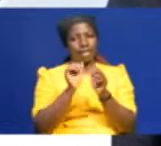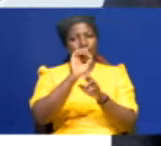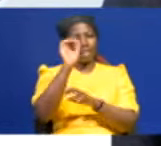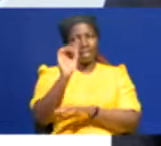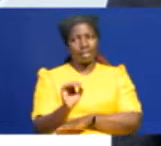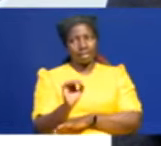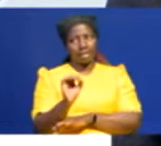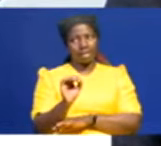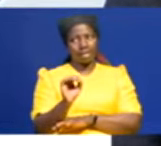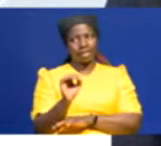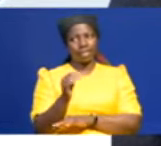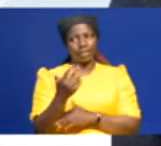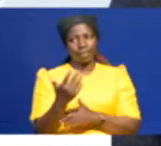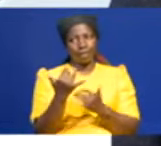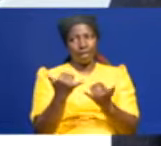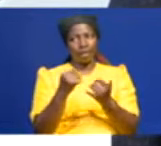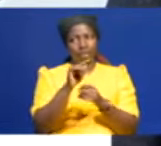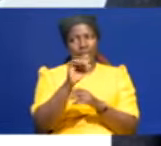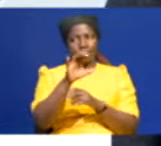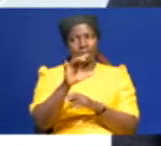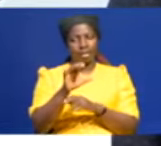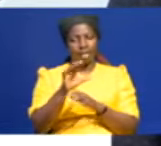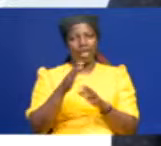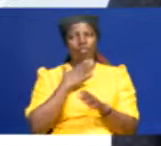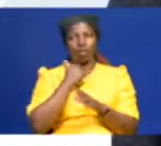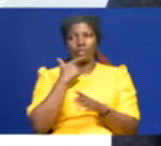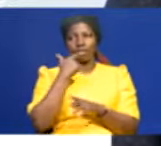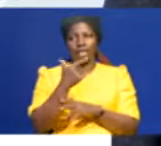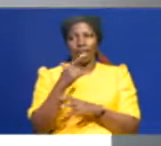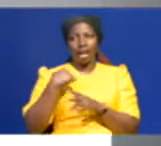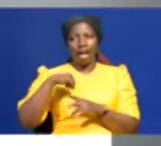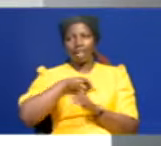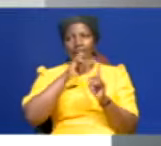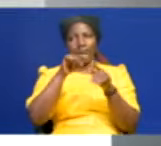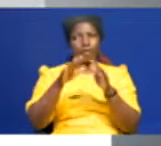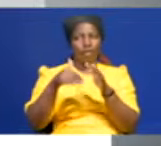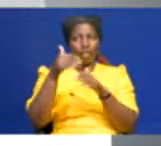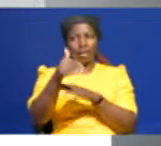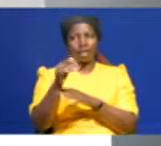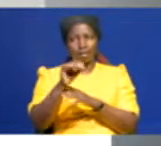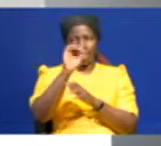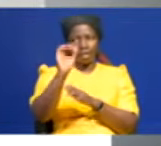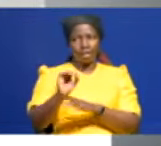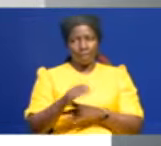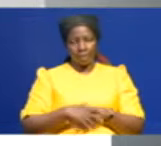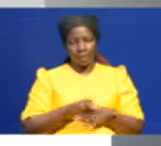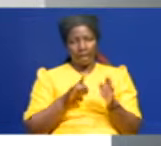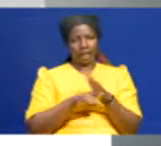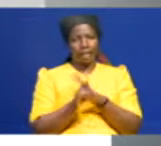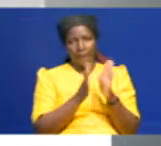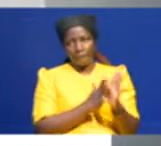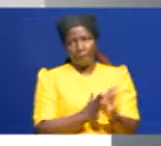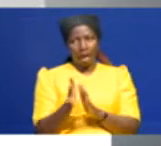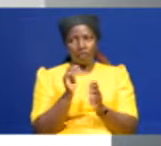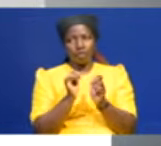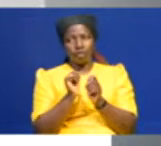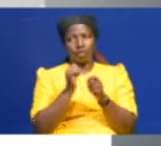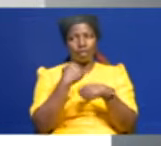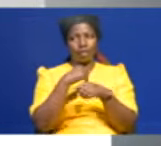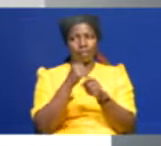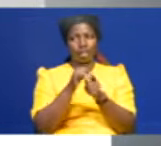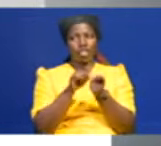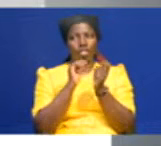I want to tell Teacher Service Commission that we are coming for the next 50%. Katika mpango huo uliofanyiwa marekebisho,